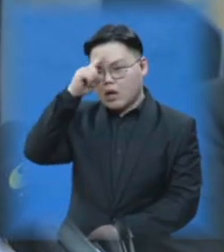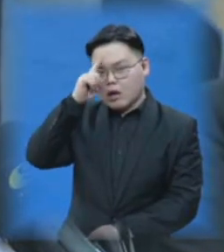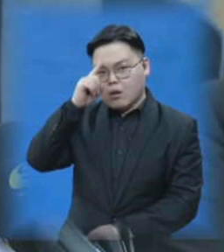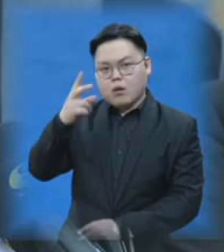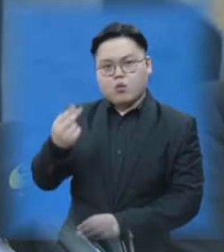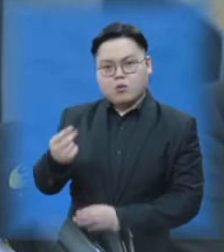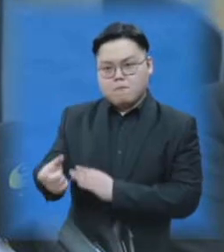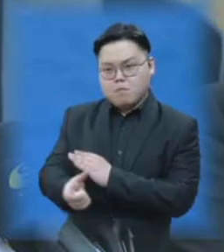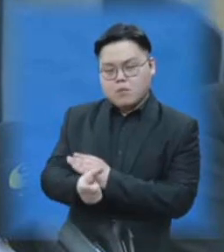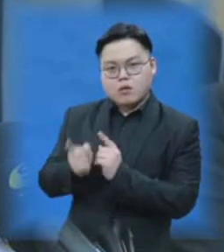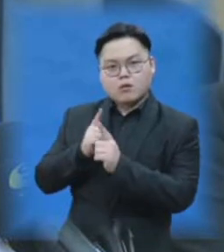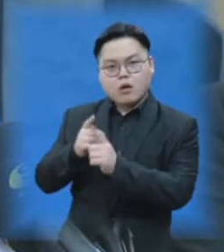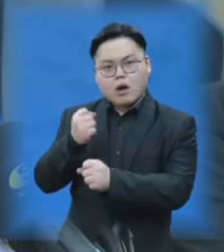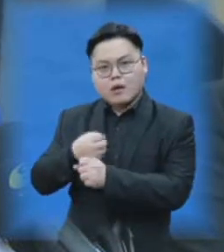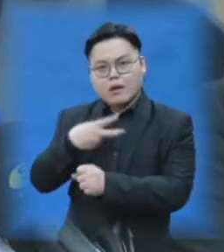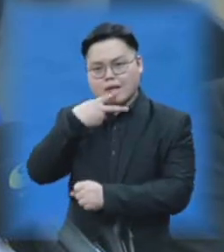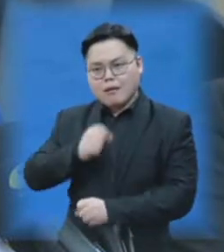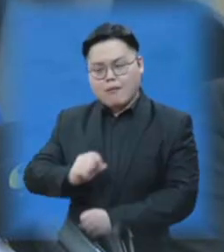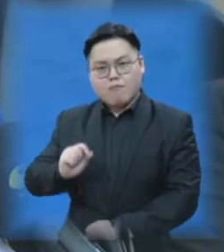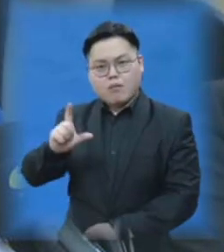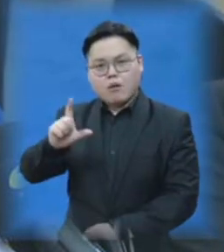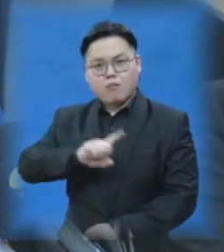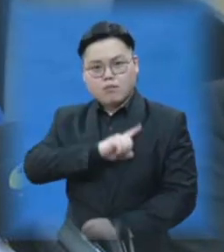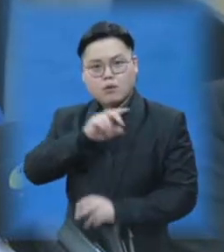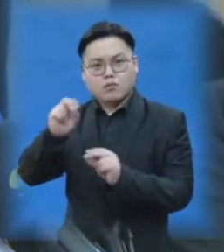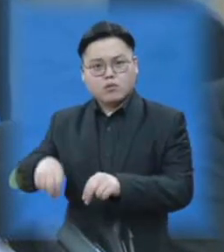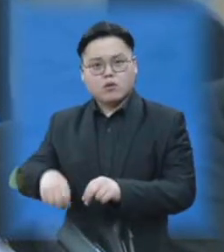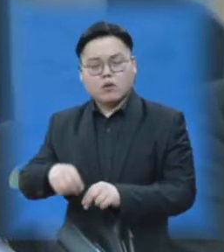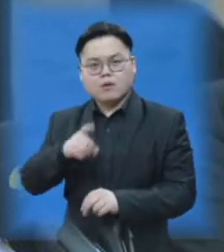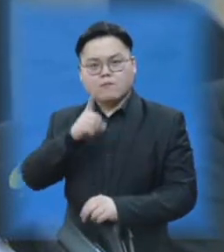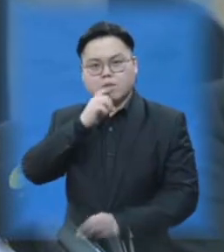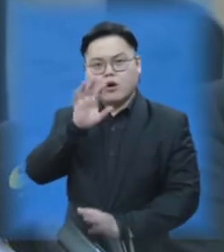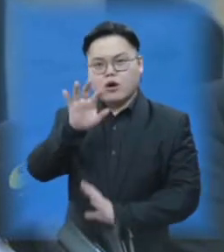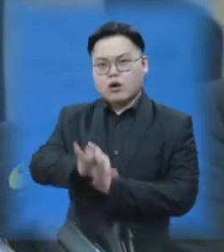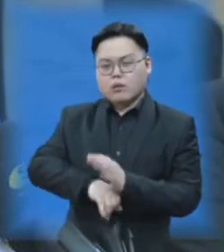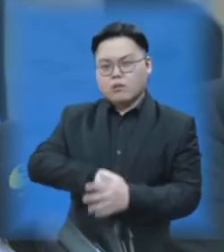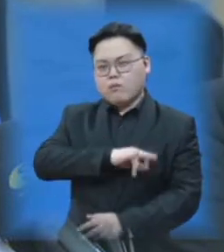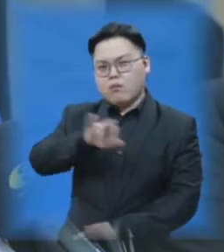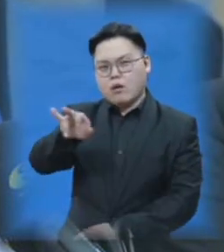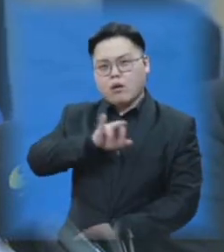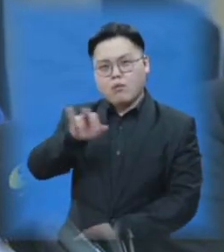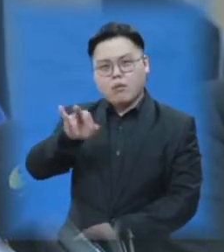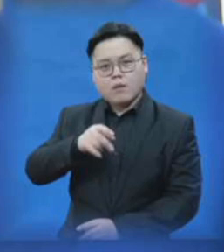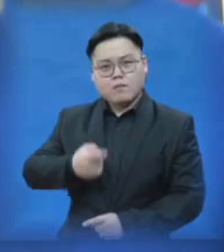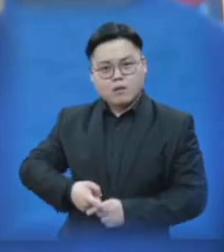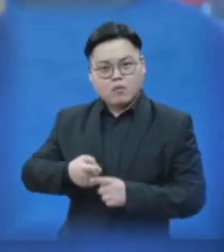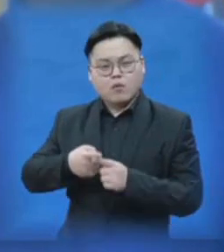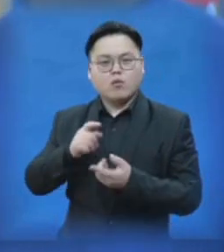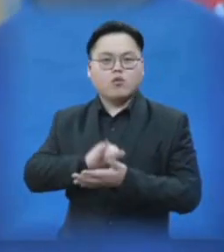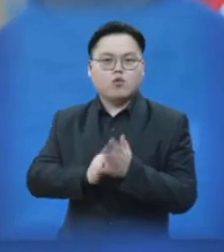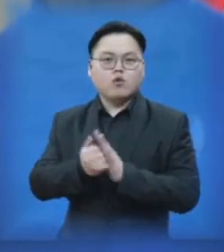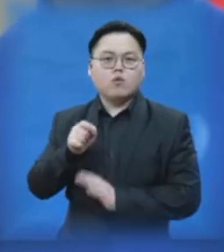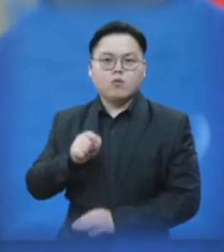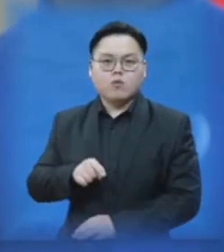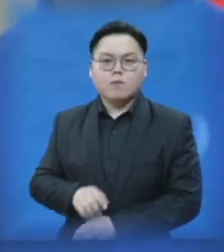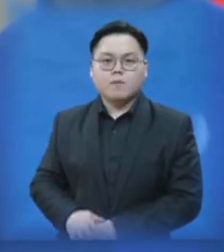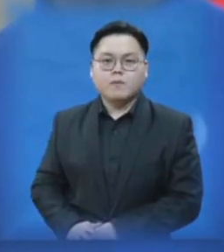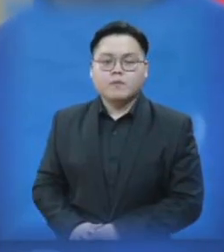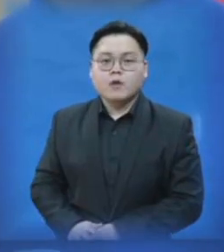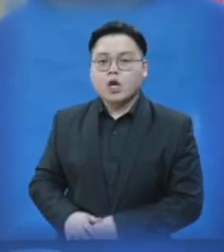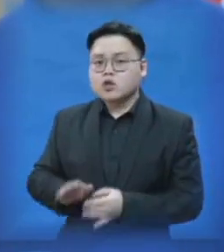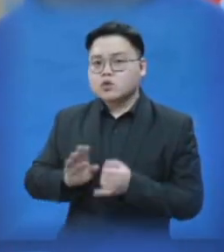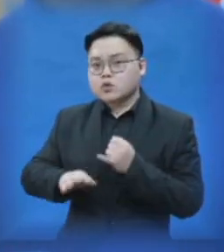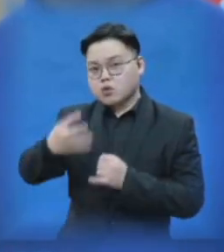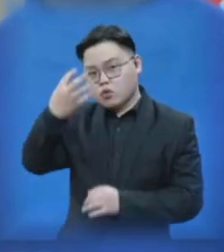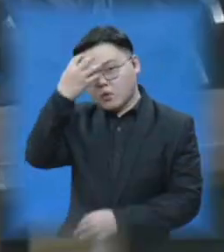ийм цалин хөлсэй хавхаар байгаа учраас гадаашаа явах урсгал бол маш их нэмэгцээ. Сүүлд төрийн албан